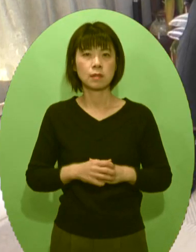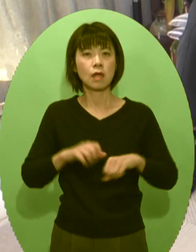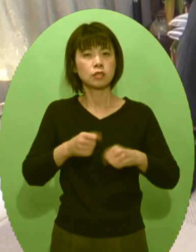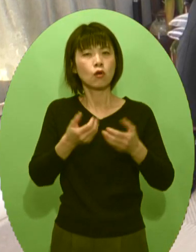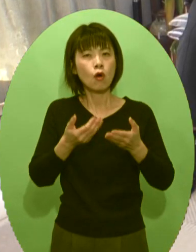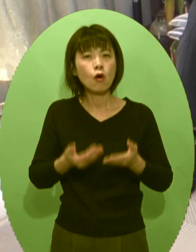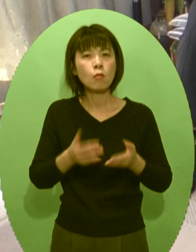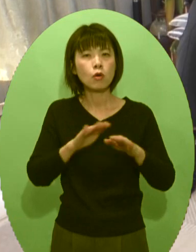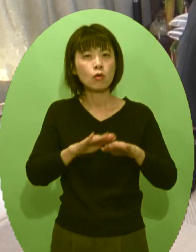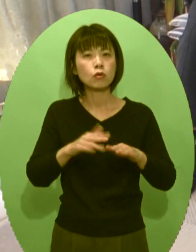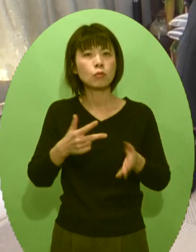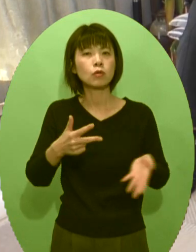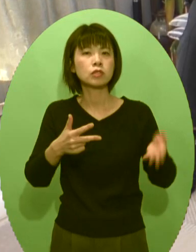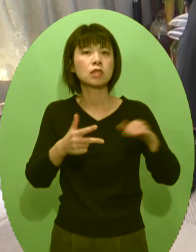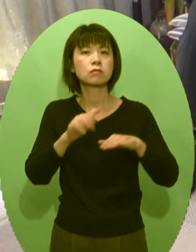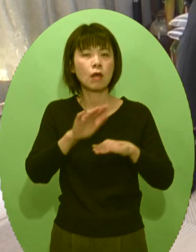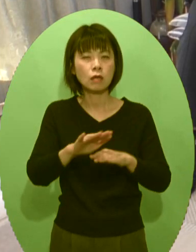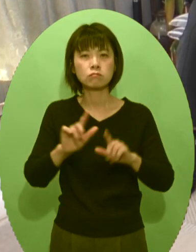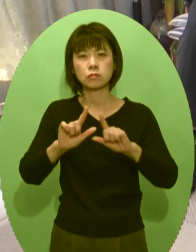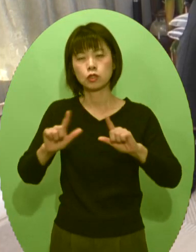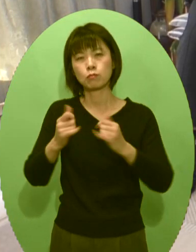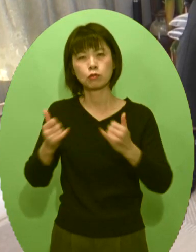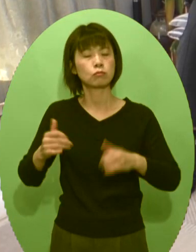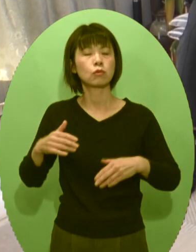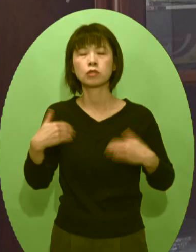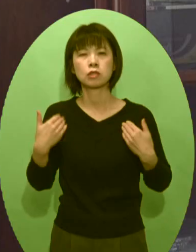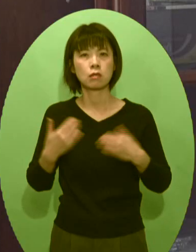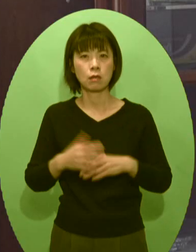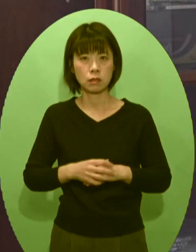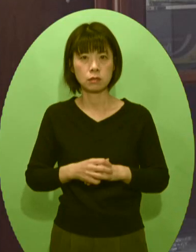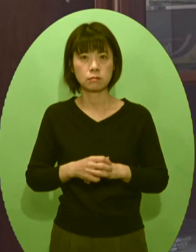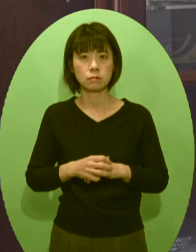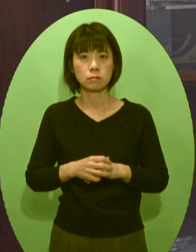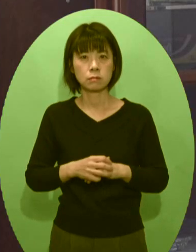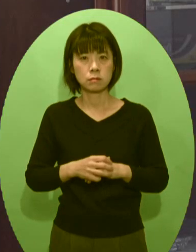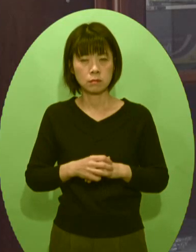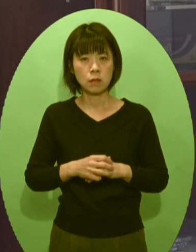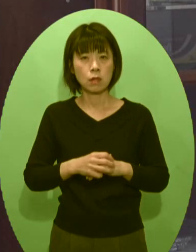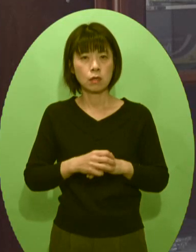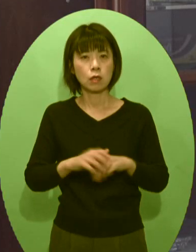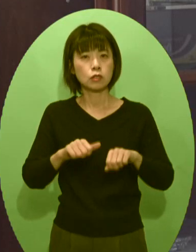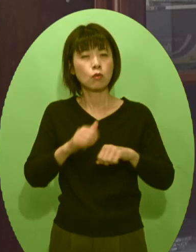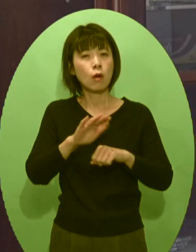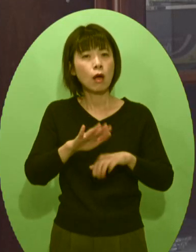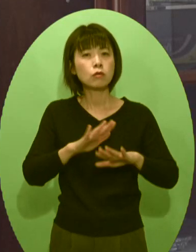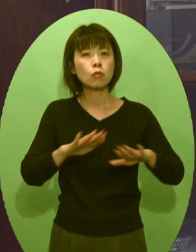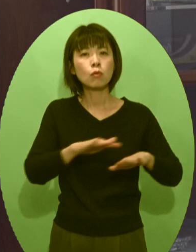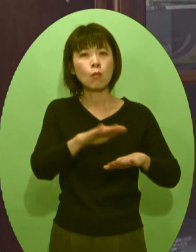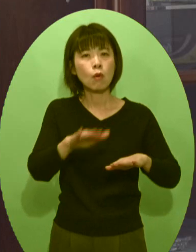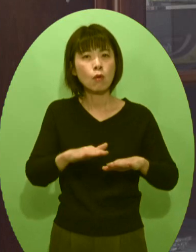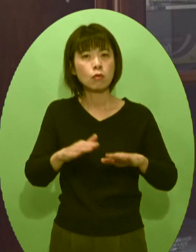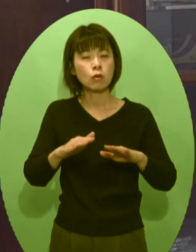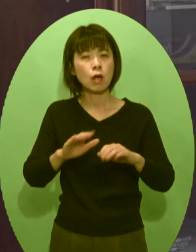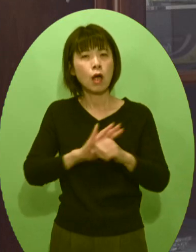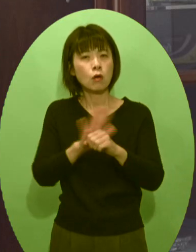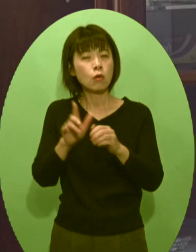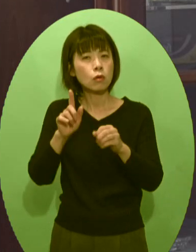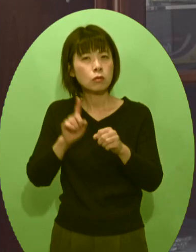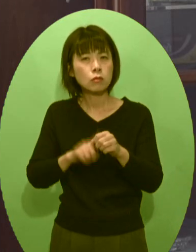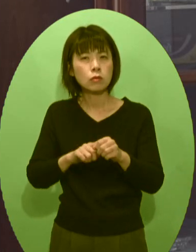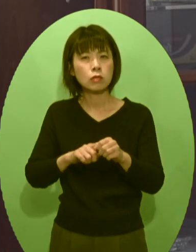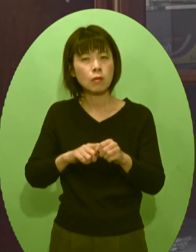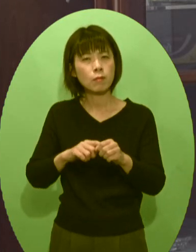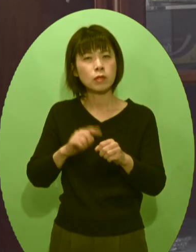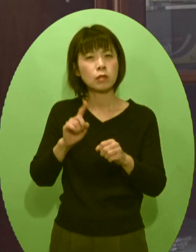害児の施設があるっていうことって皆さんあまりご存じないし、でそういう子たちがじゃあこういう時にどうしてるかって、普段も見ない子たちのことはち